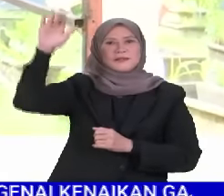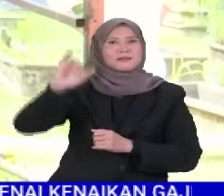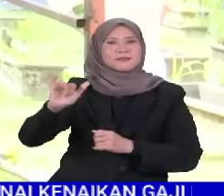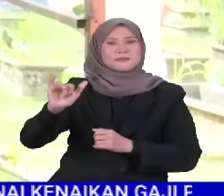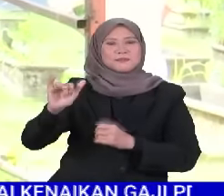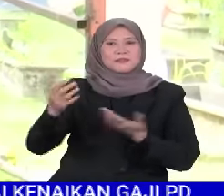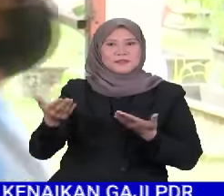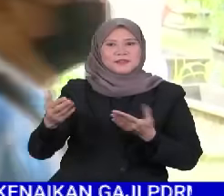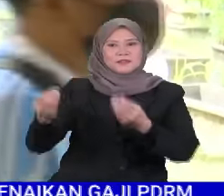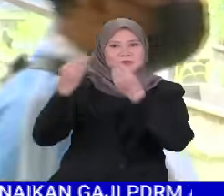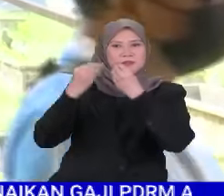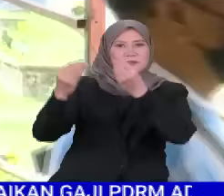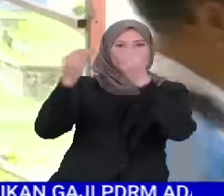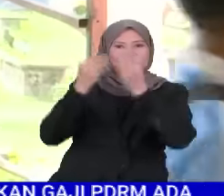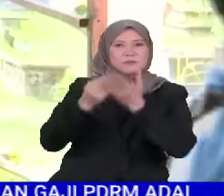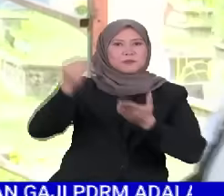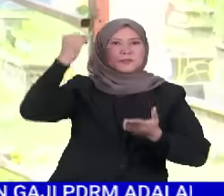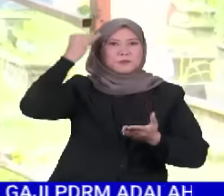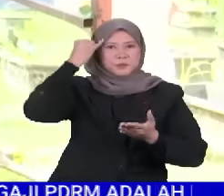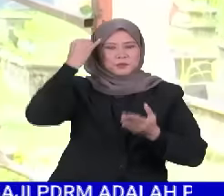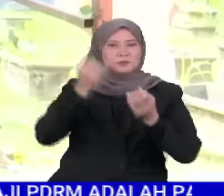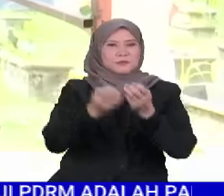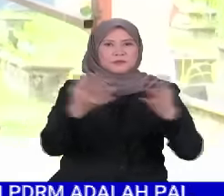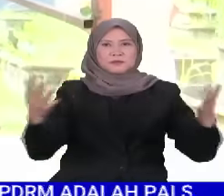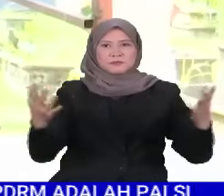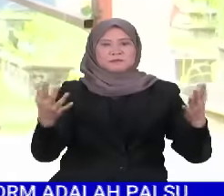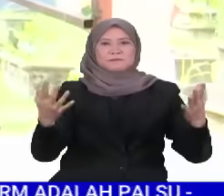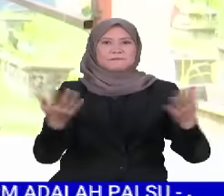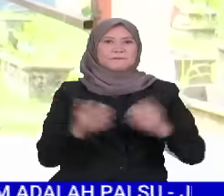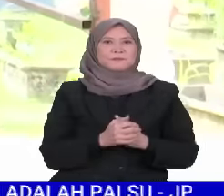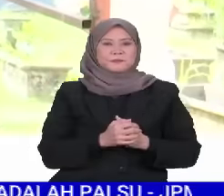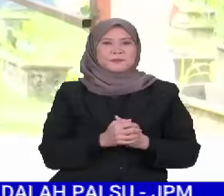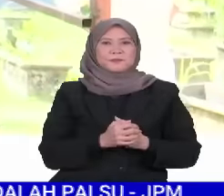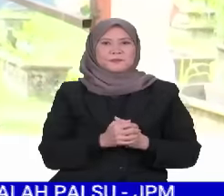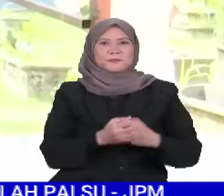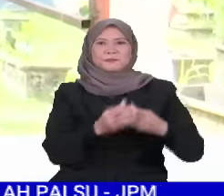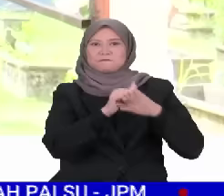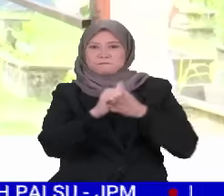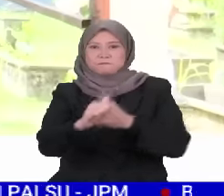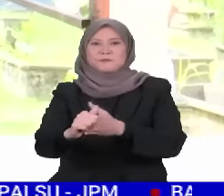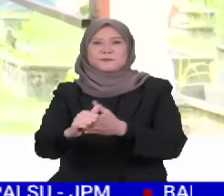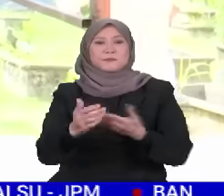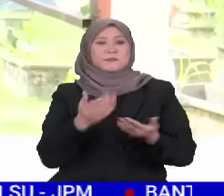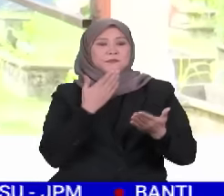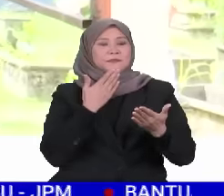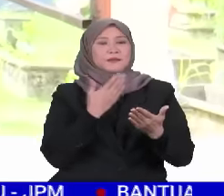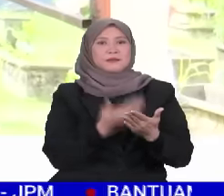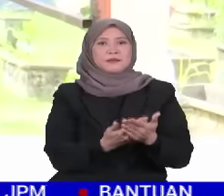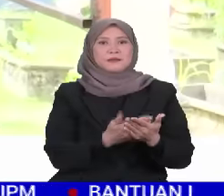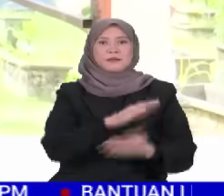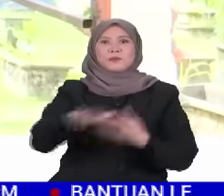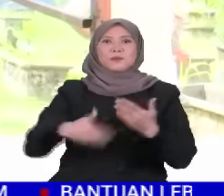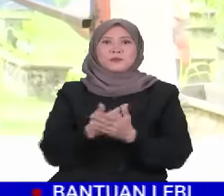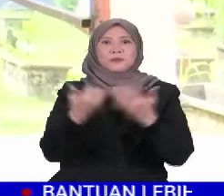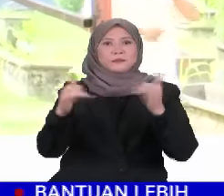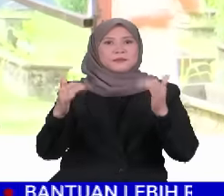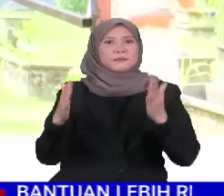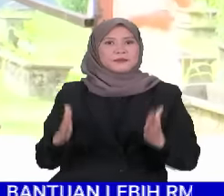tunjuk aja ilmu-ilmu dia banyak lagi dan dia sangat baik dengan sumuk